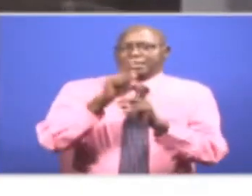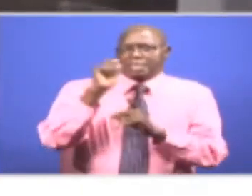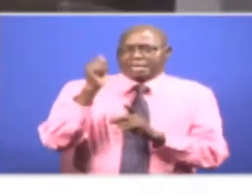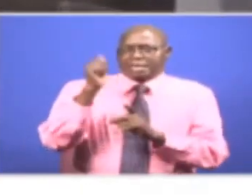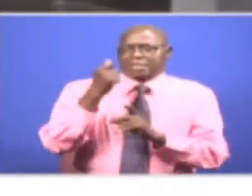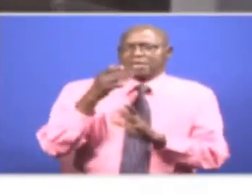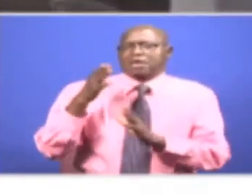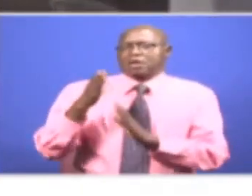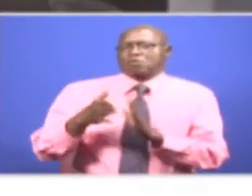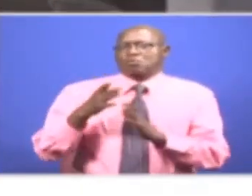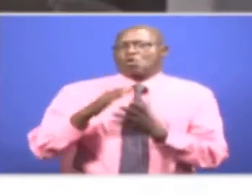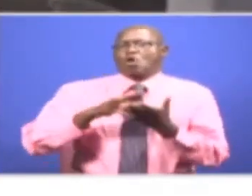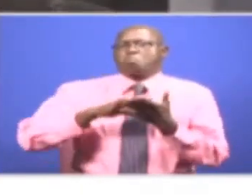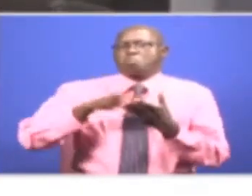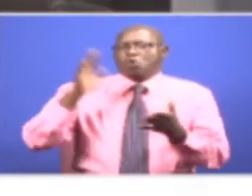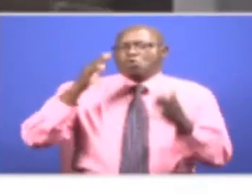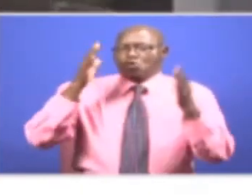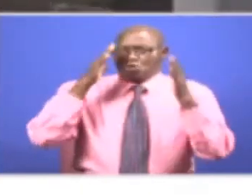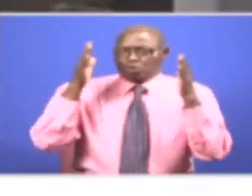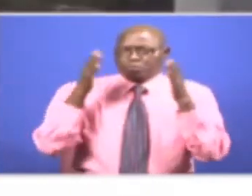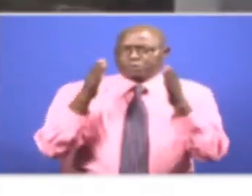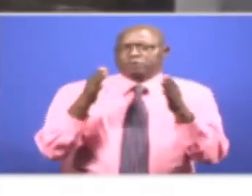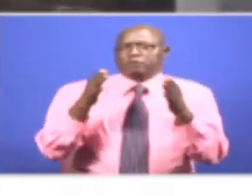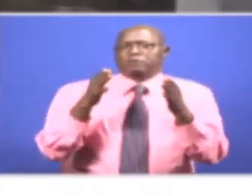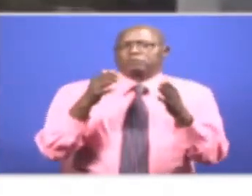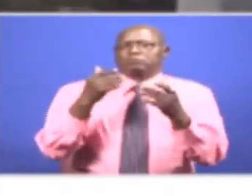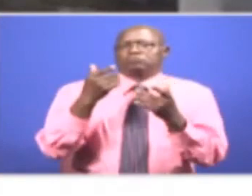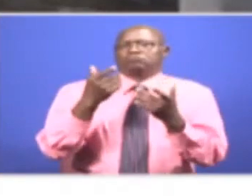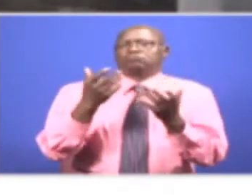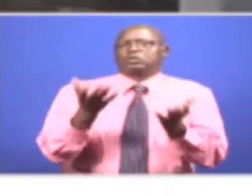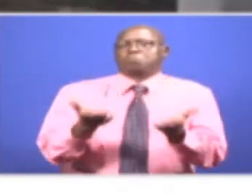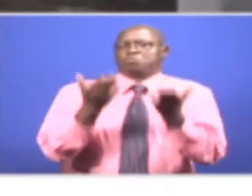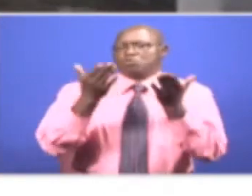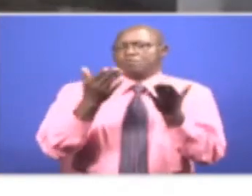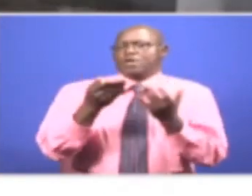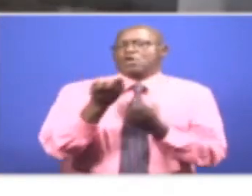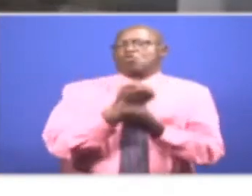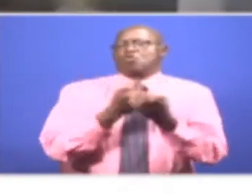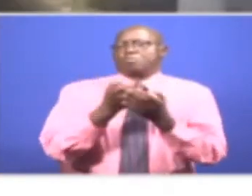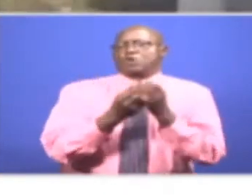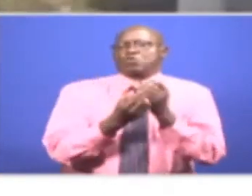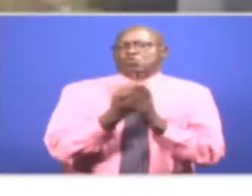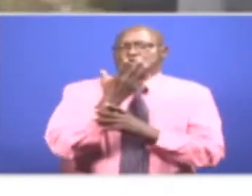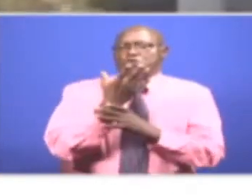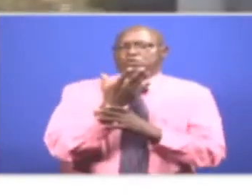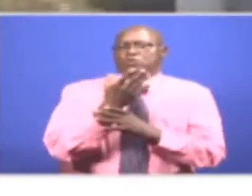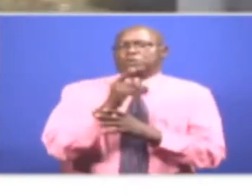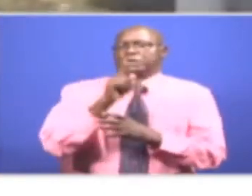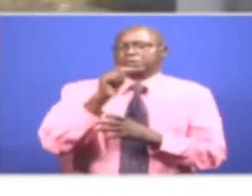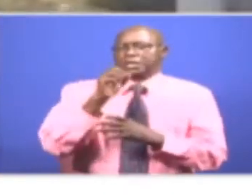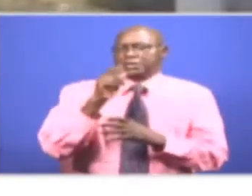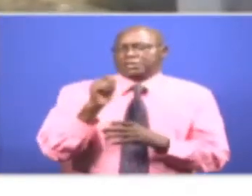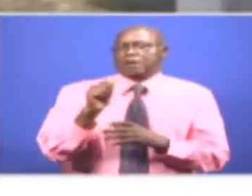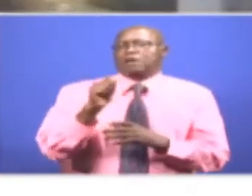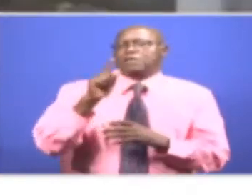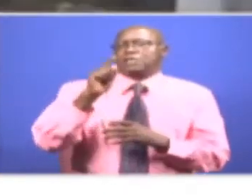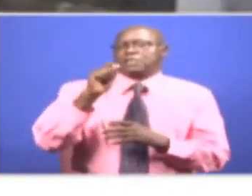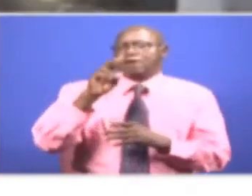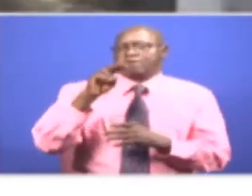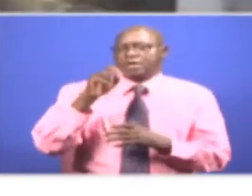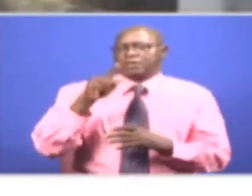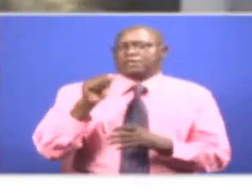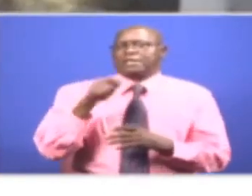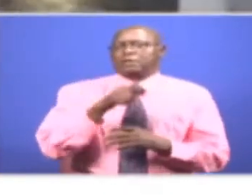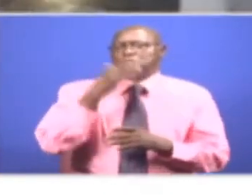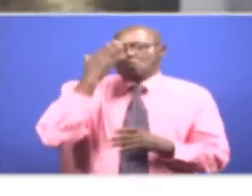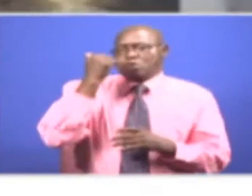very committed to spurring the economic growth of Taita Taveta, and this is why then